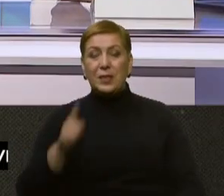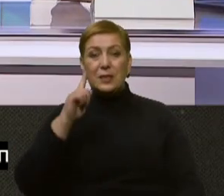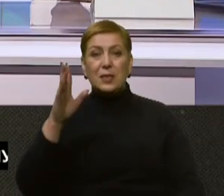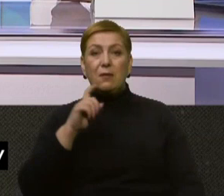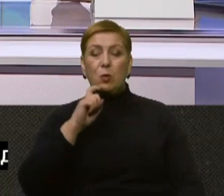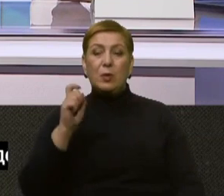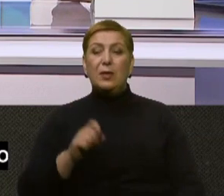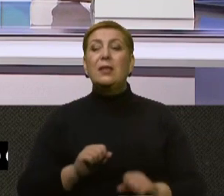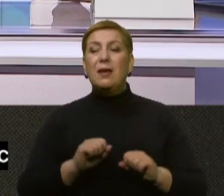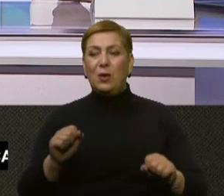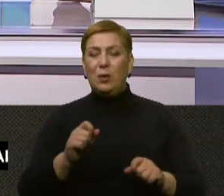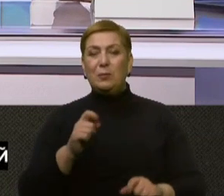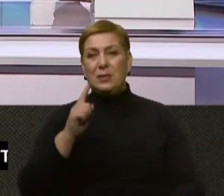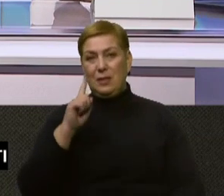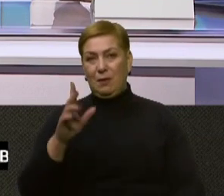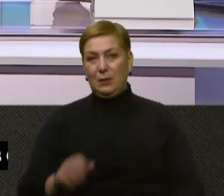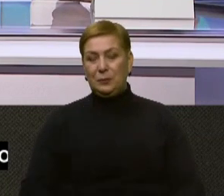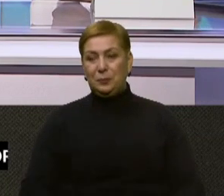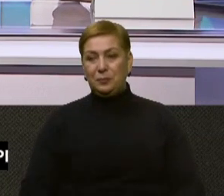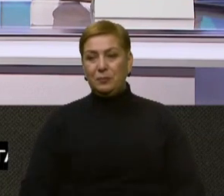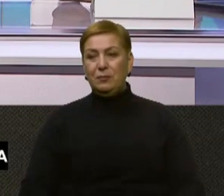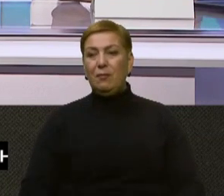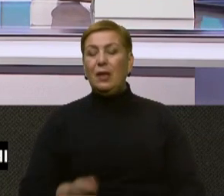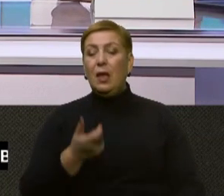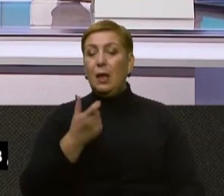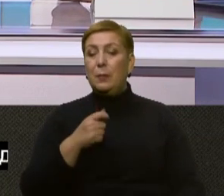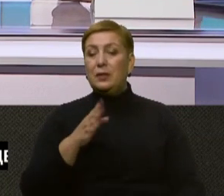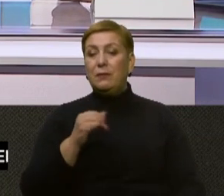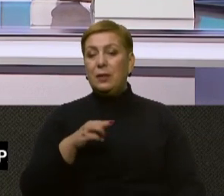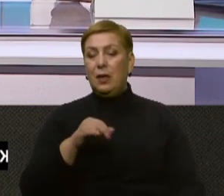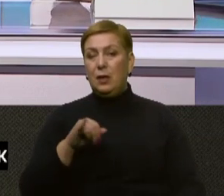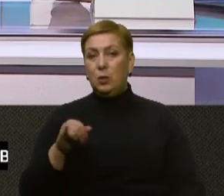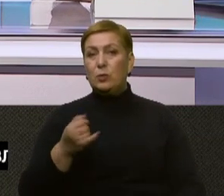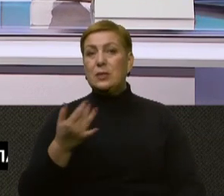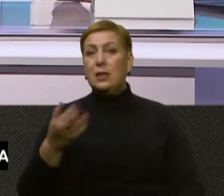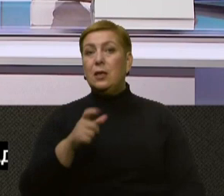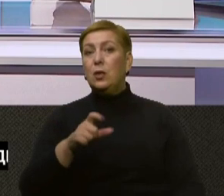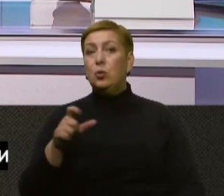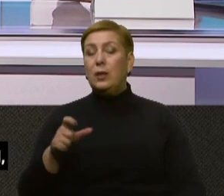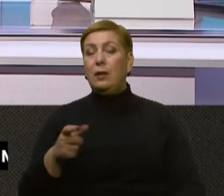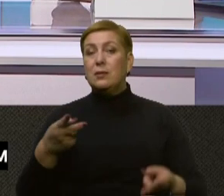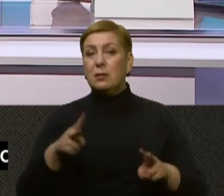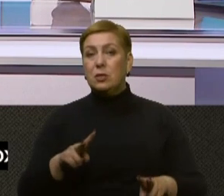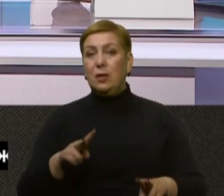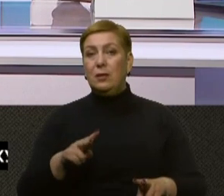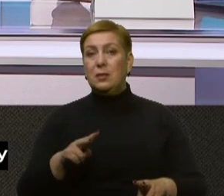Слава Україні, вітаю. Героям слава. Пане Віталію, для початку, скільки людей залишається у